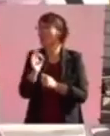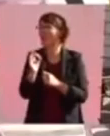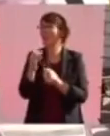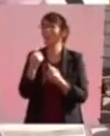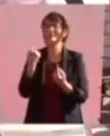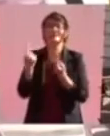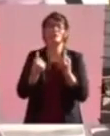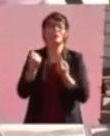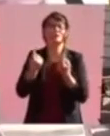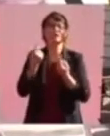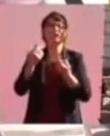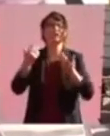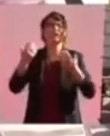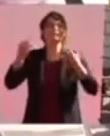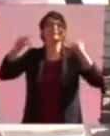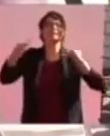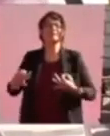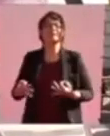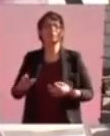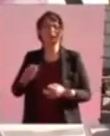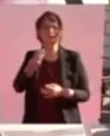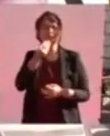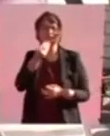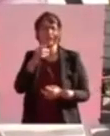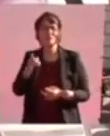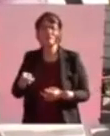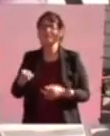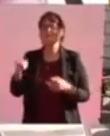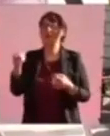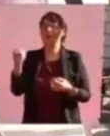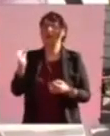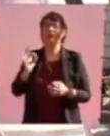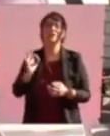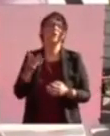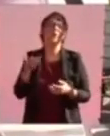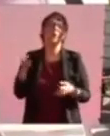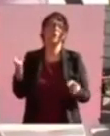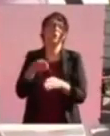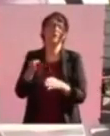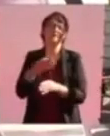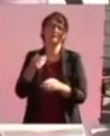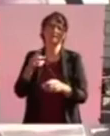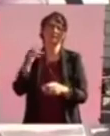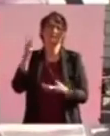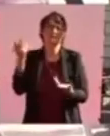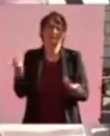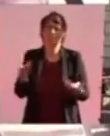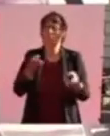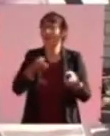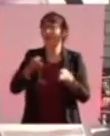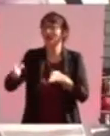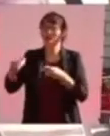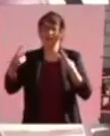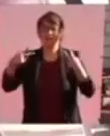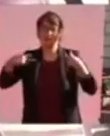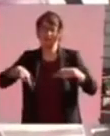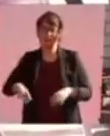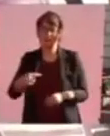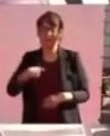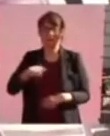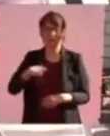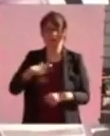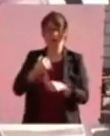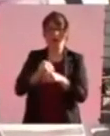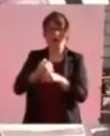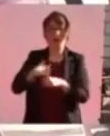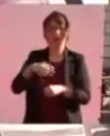siccome nell'ambiente di vita è importante perché la io da lavoratore arpa controllo